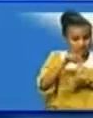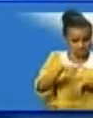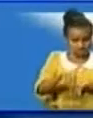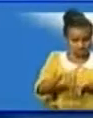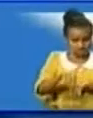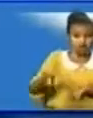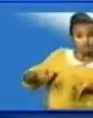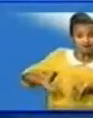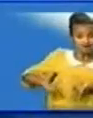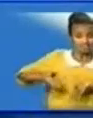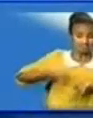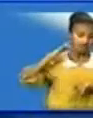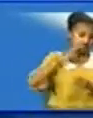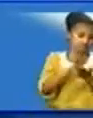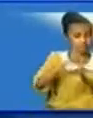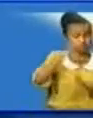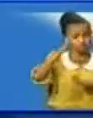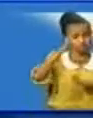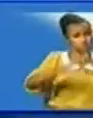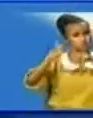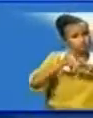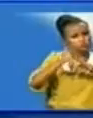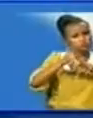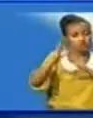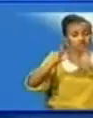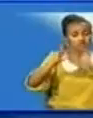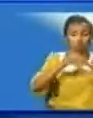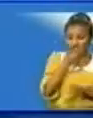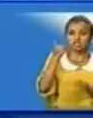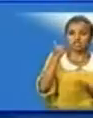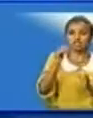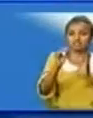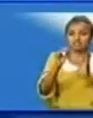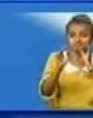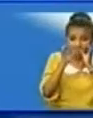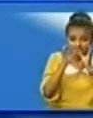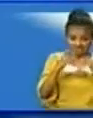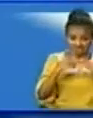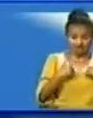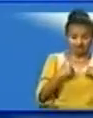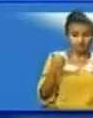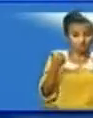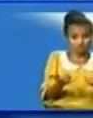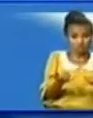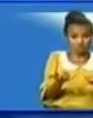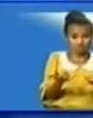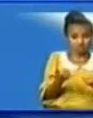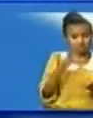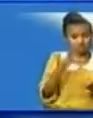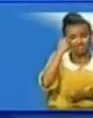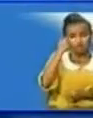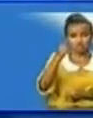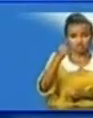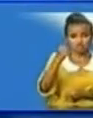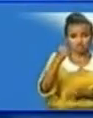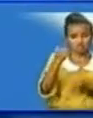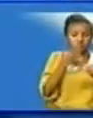ለማስተርጉም የሚሄድበት ጊዜ ነበር ማለት ጓደኛ ቤት እነሱ ቋንቋን አይችሉትም ግን ቤተሰቦቻቸው መስማት ይሳናቸው